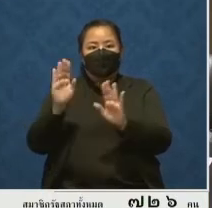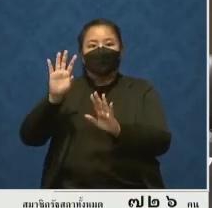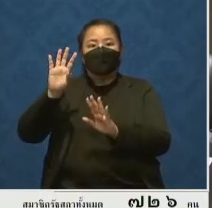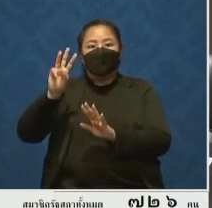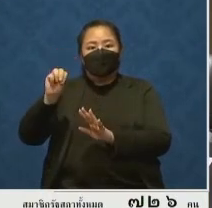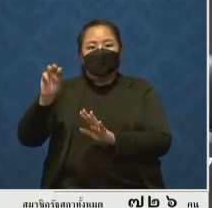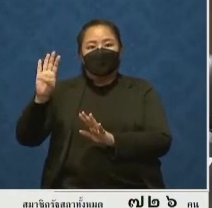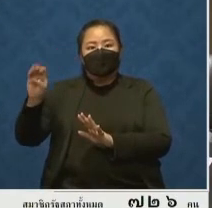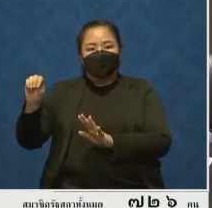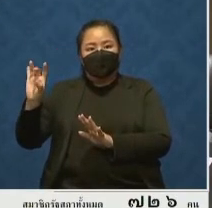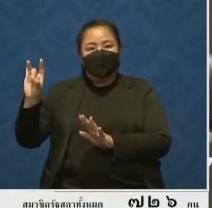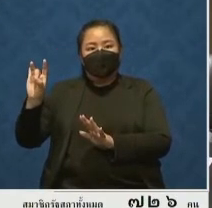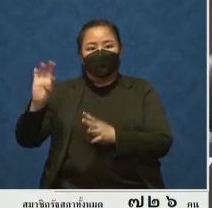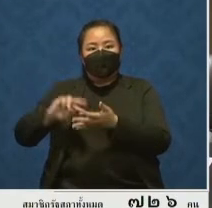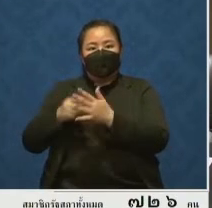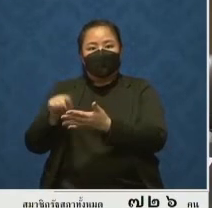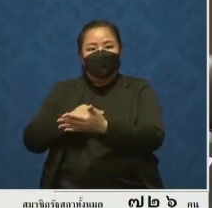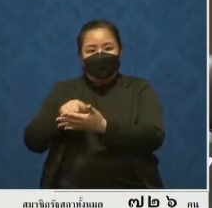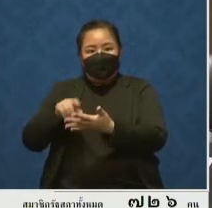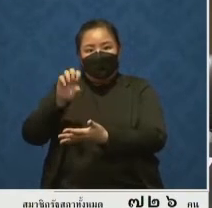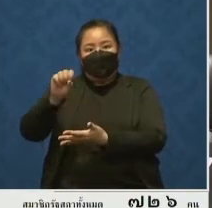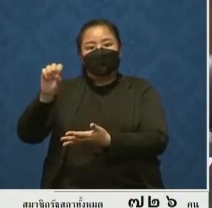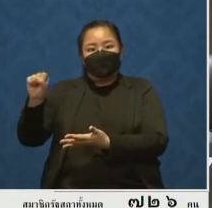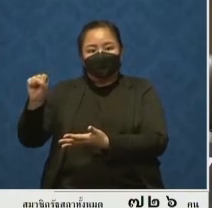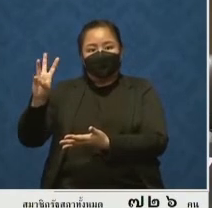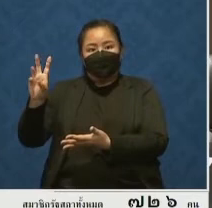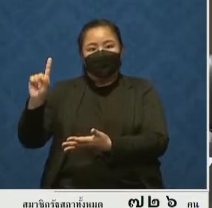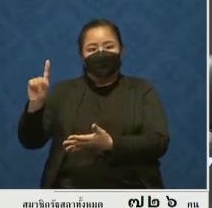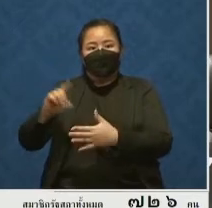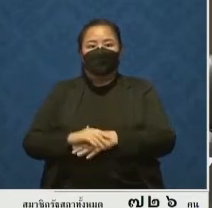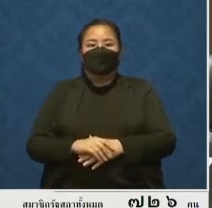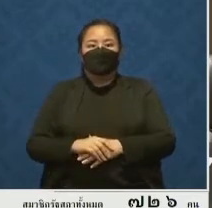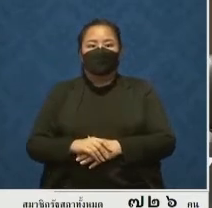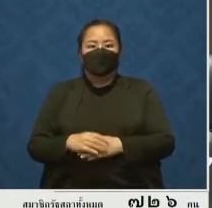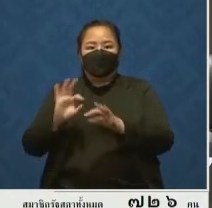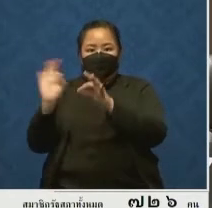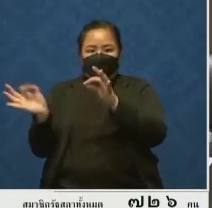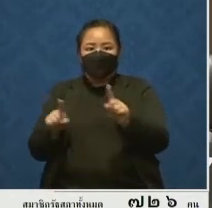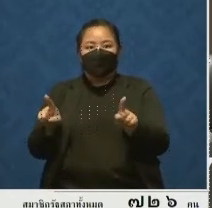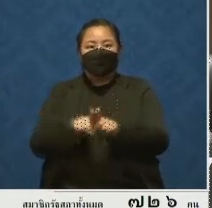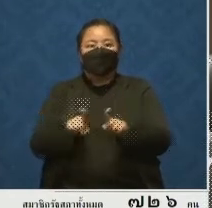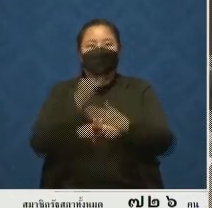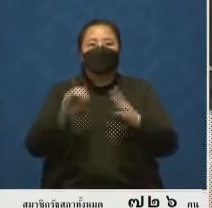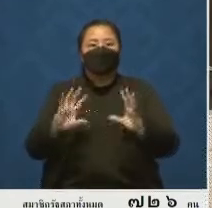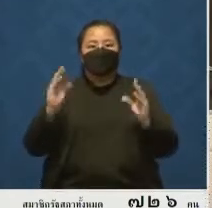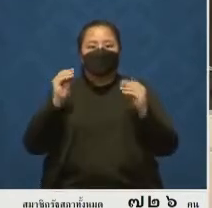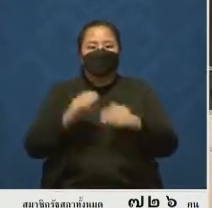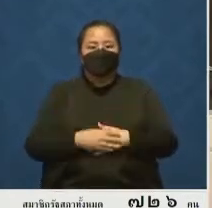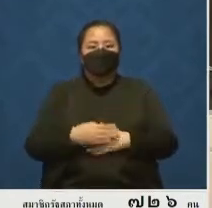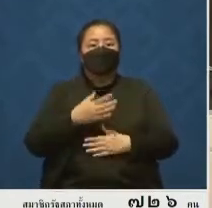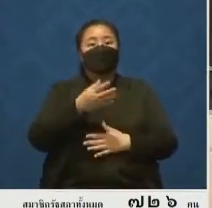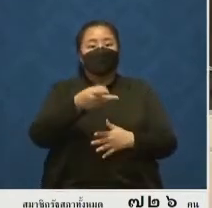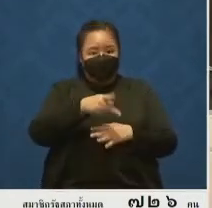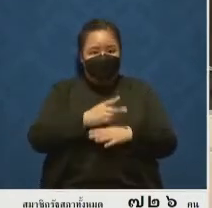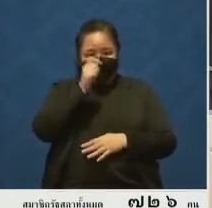แทนราษฎร61ครับเนื้อหาเหมือนกันเลยก็ควรจะต้องรวมการลงมติใน2กลุ่มนี้เข้าด้วยกันปัญหาที่ผมพยายามจ